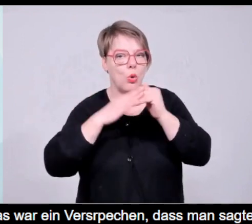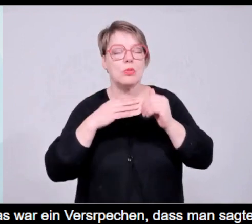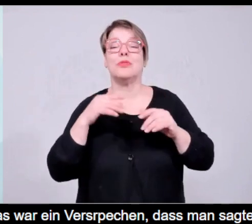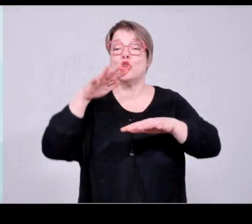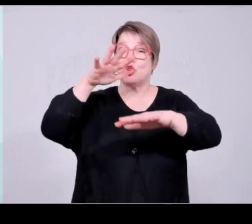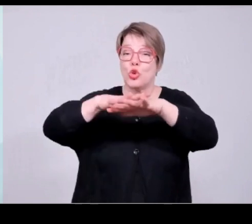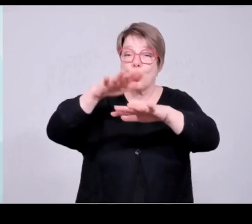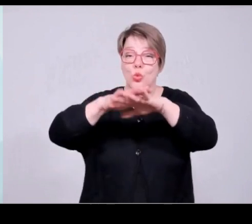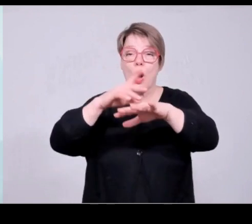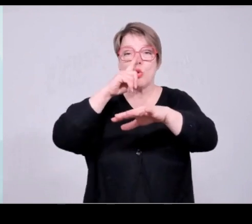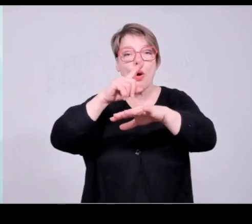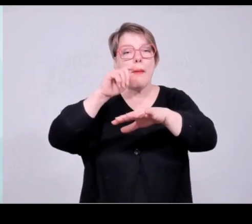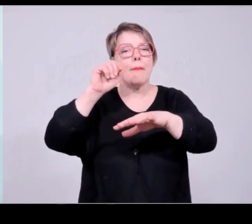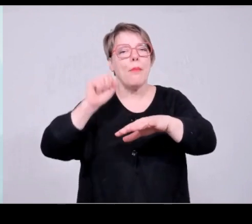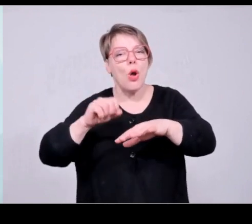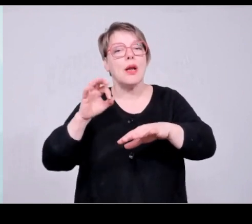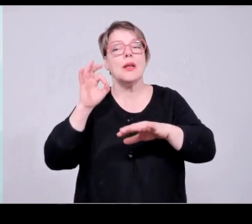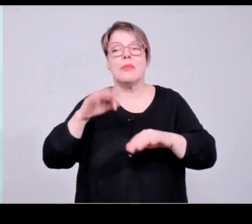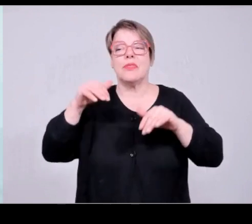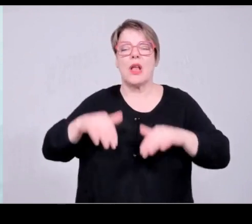Uli Bachmeier von der Augsburger Allgemeine.